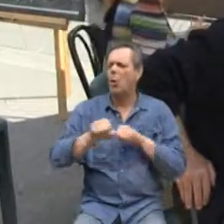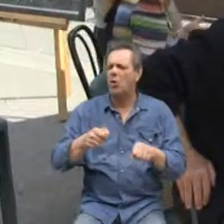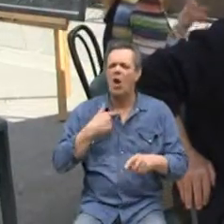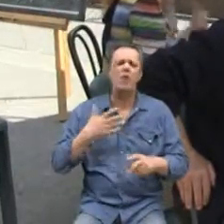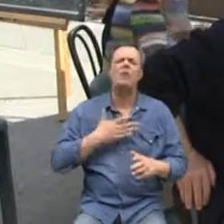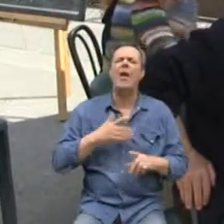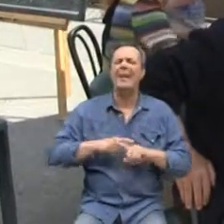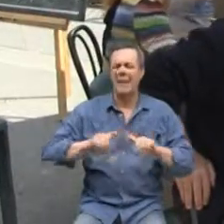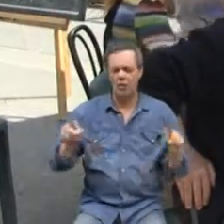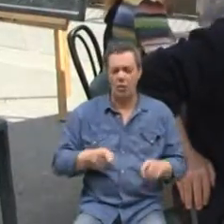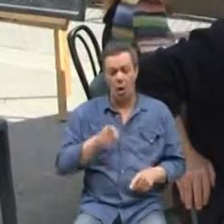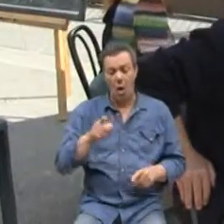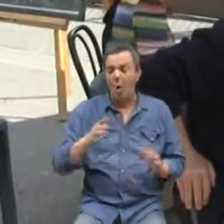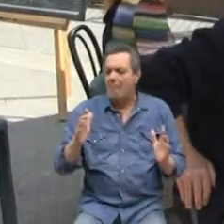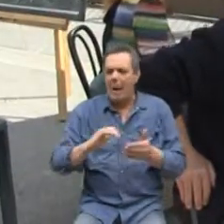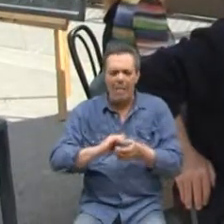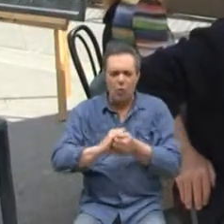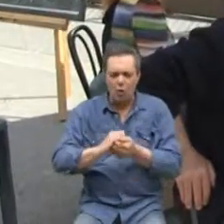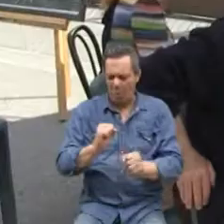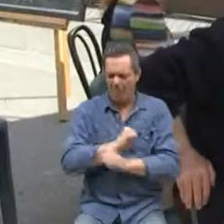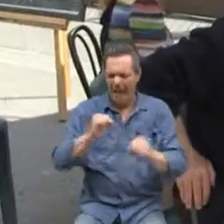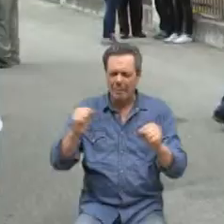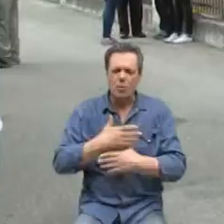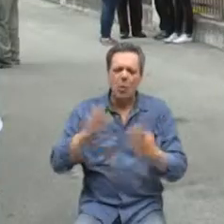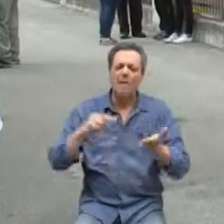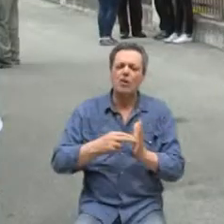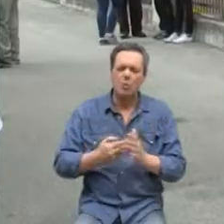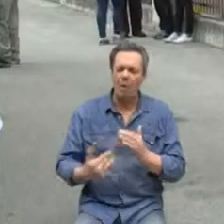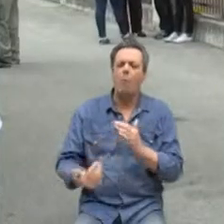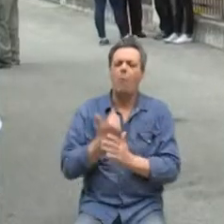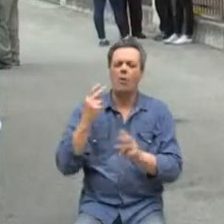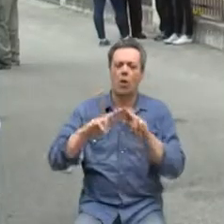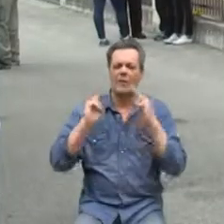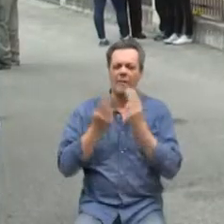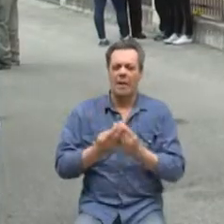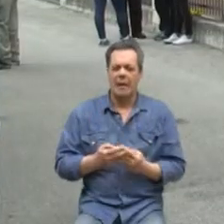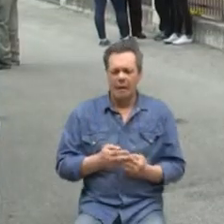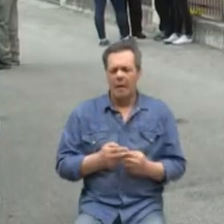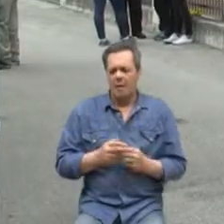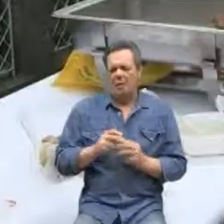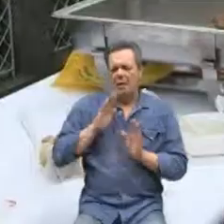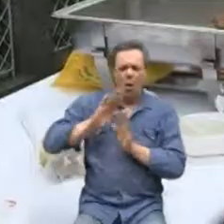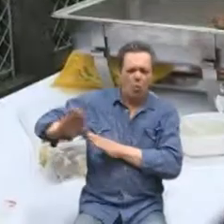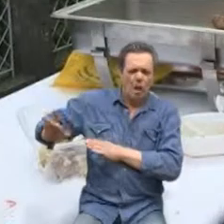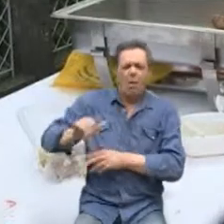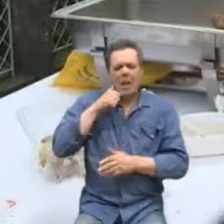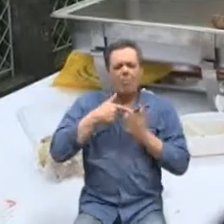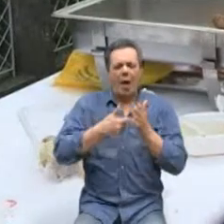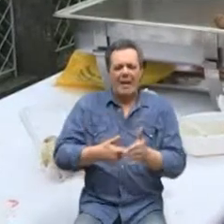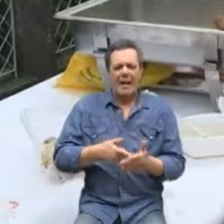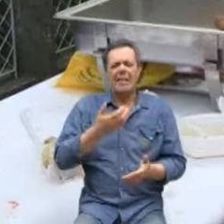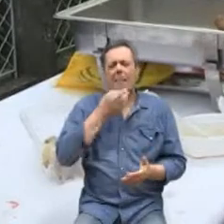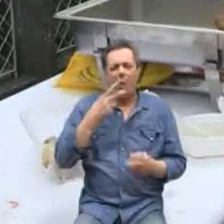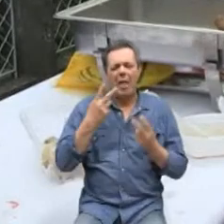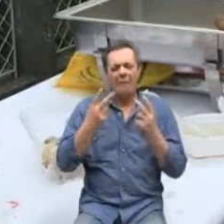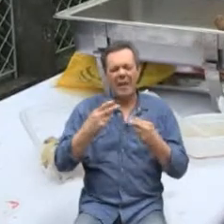od svojih različitosti. Ovim malim druženjem razbili su najveći problem modernog svijeta, otuđenost, i time pokazali